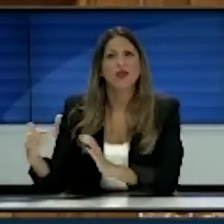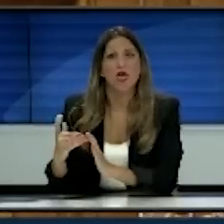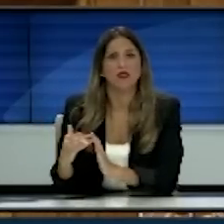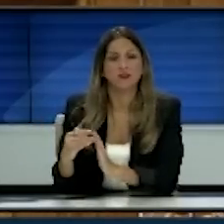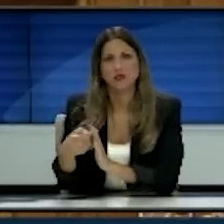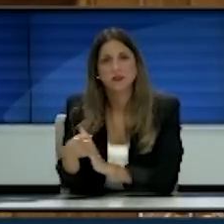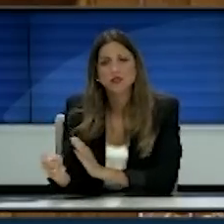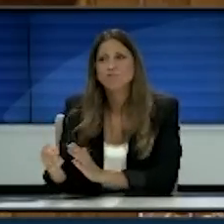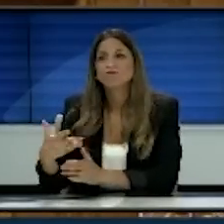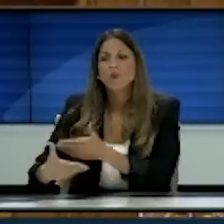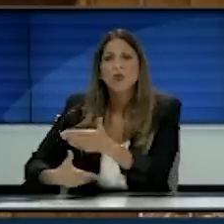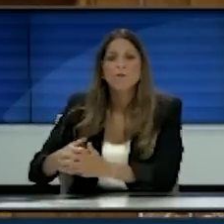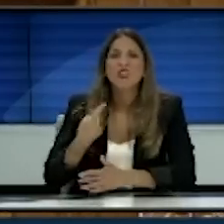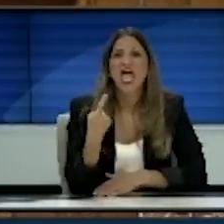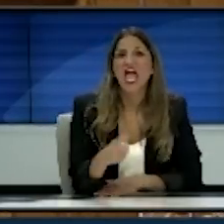συντάξεις, για περίπου